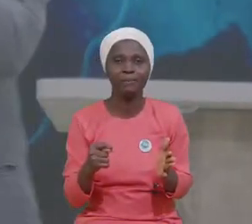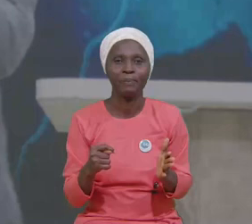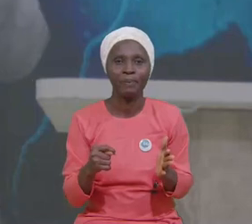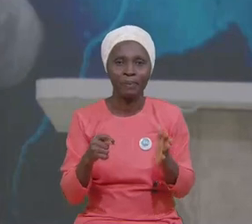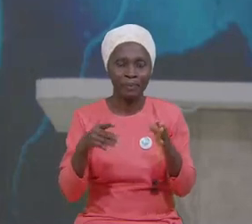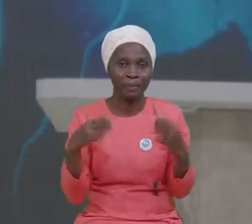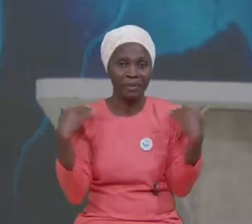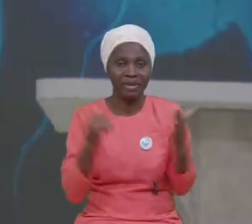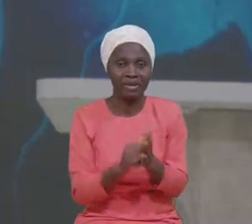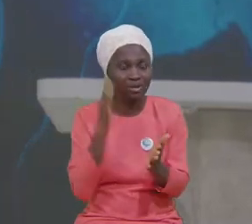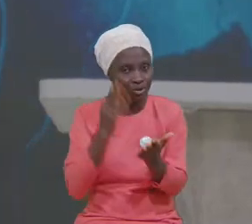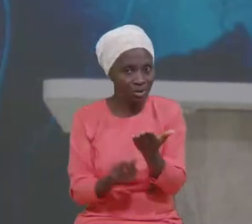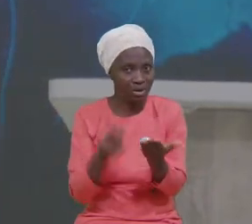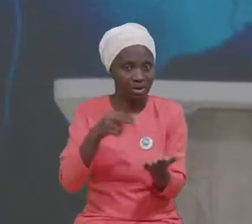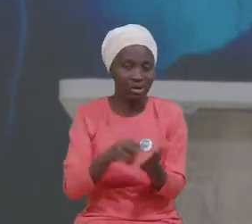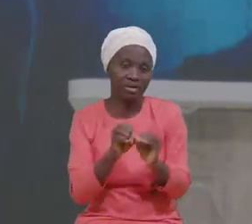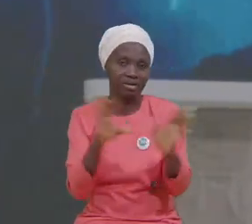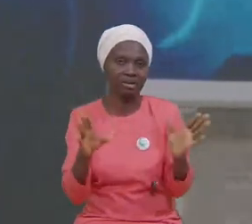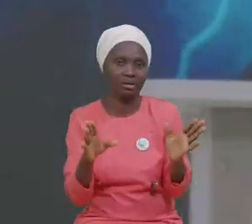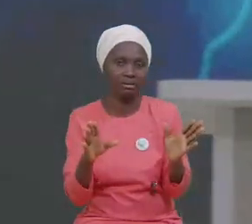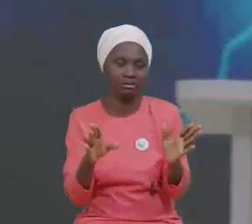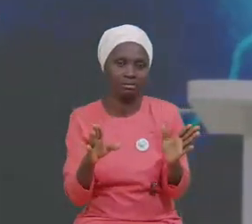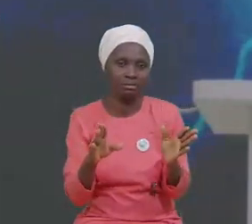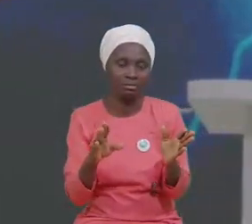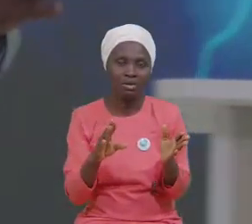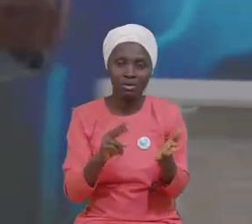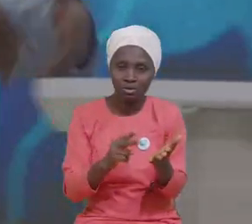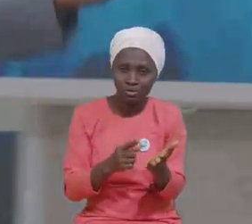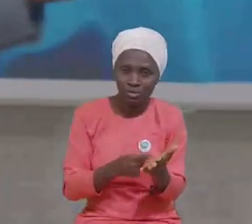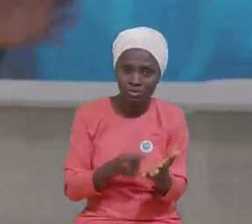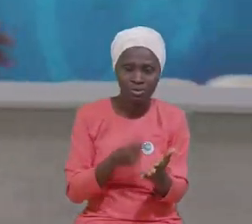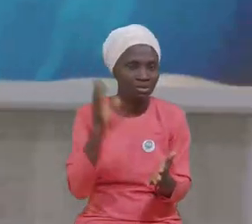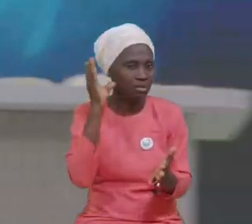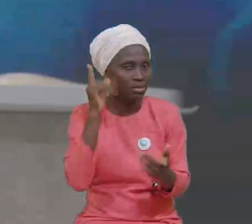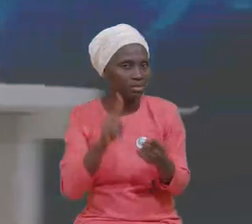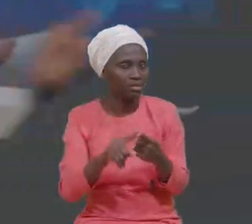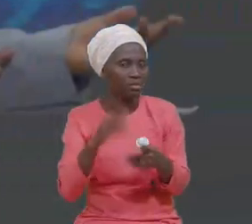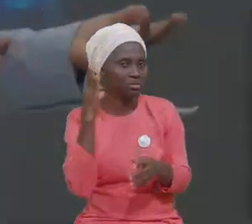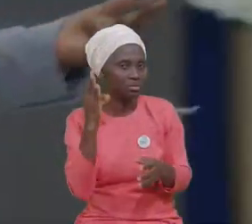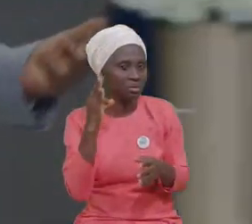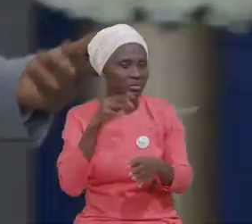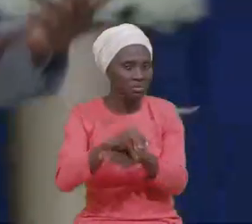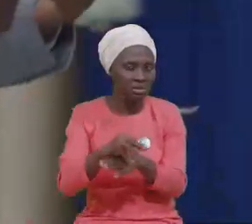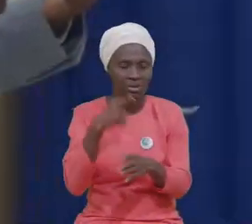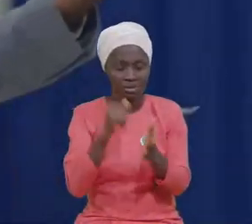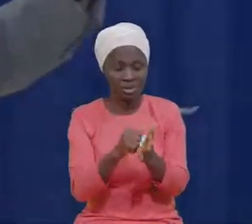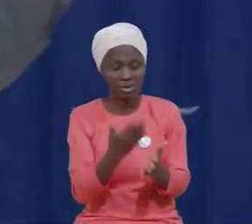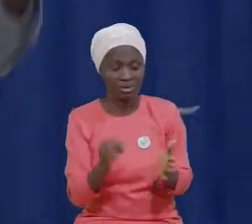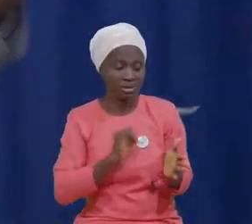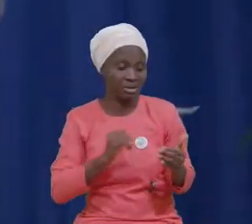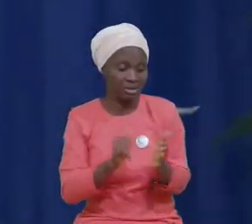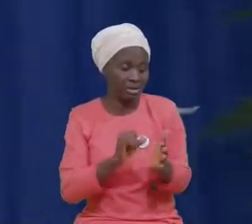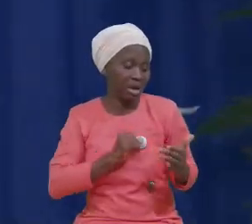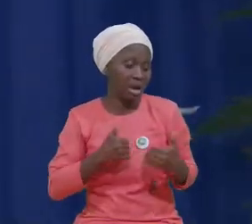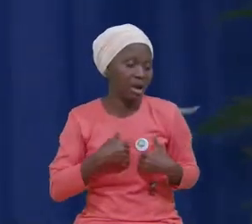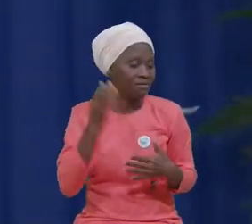l'oiseau qui veut se lever et briller pour moi. Parfois, tu écoutes un message et nous disons des choses que tu connaissais, des choses que tu as entendues avant. Et